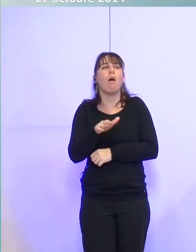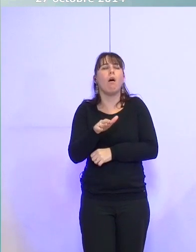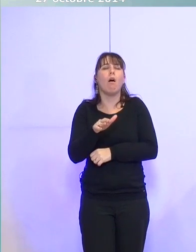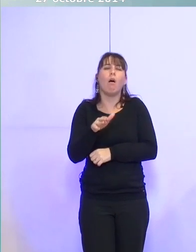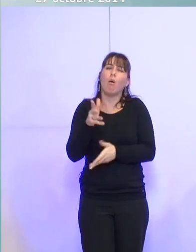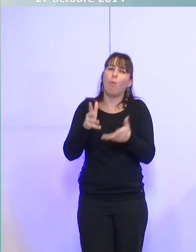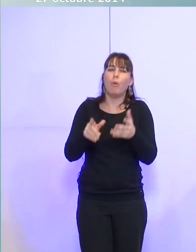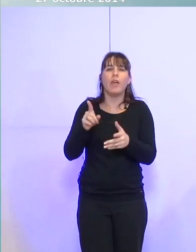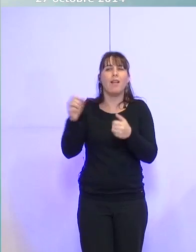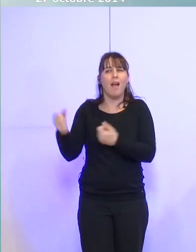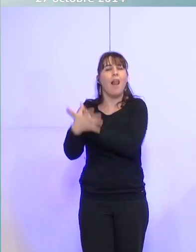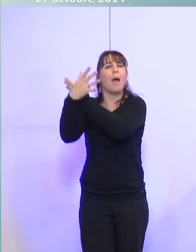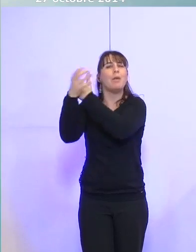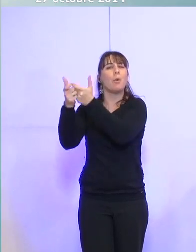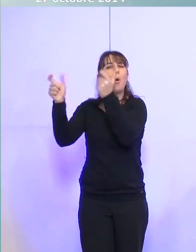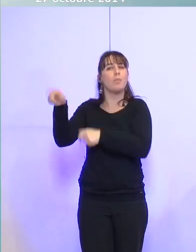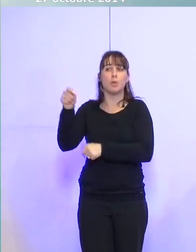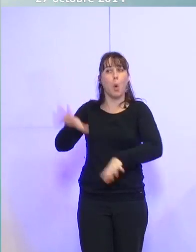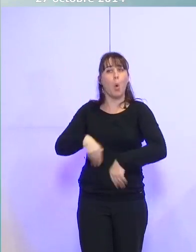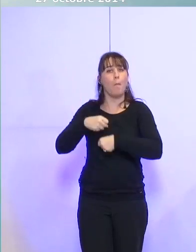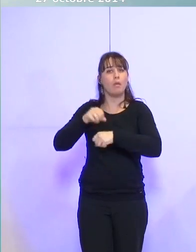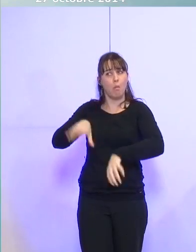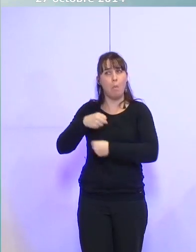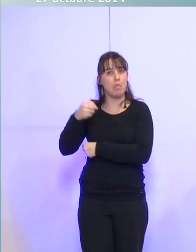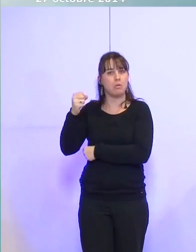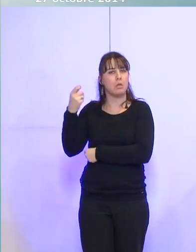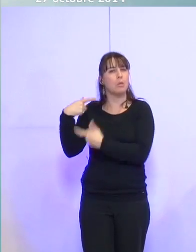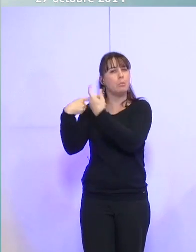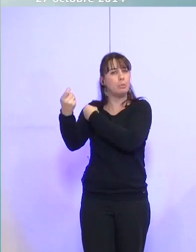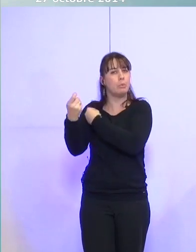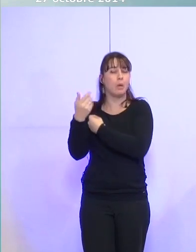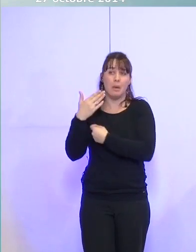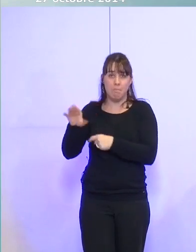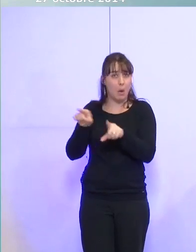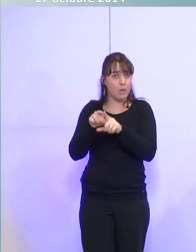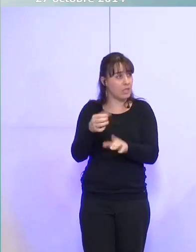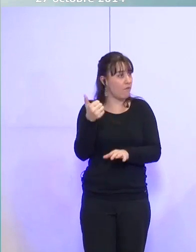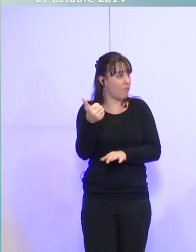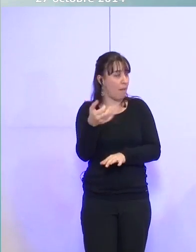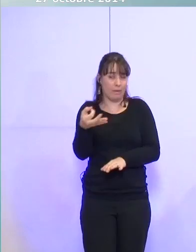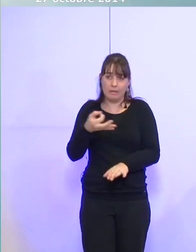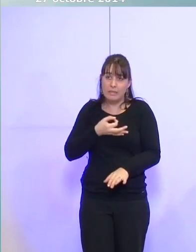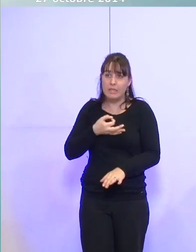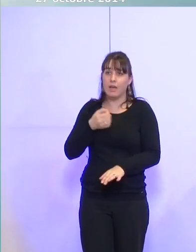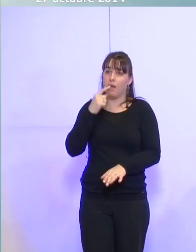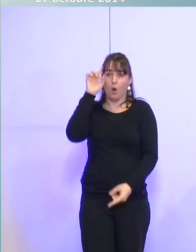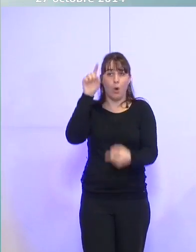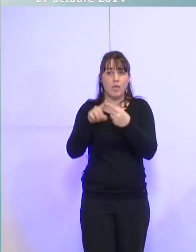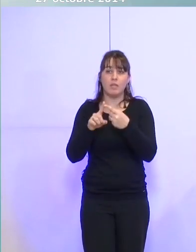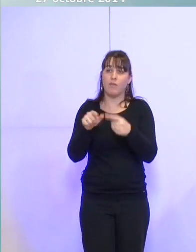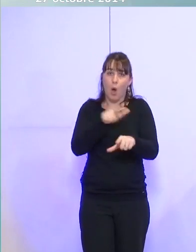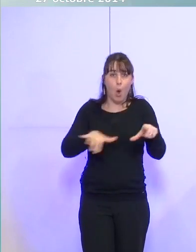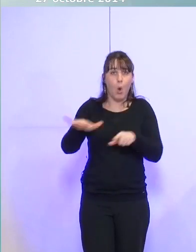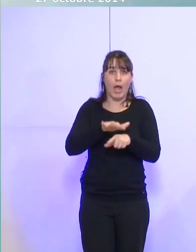encore, la métro, même si ça n'était pas sa compétence, et pour les raisons que vous avez évoquées, le fait que cela bénéficie à l'ensemble de l'économie locale,